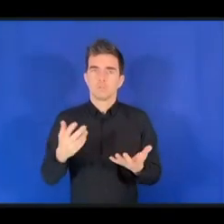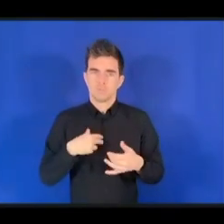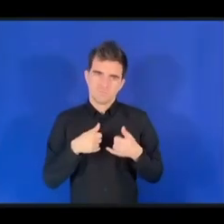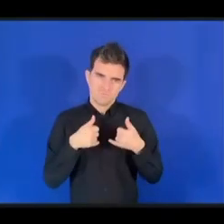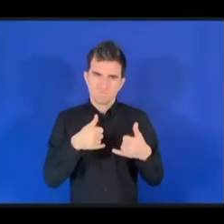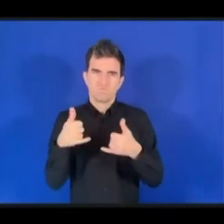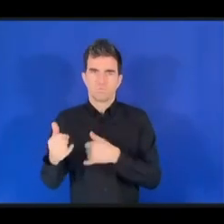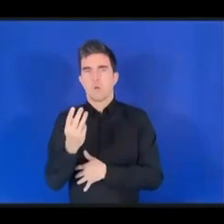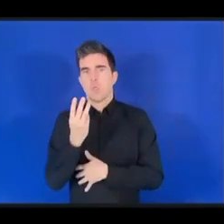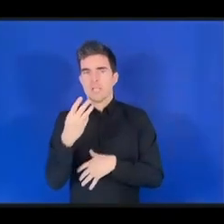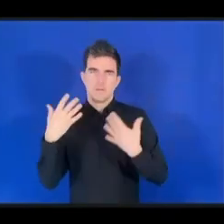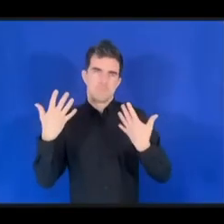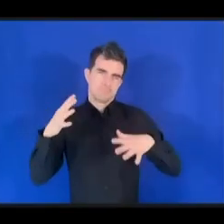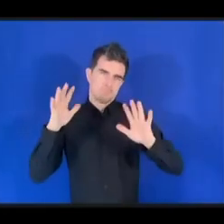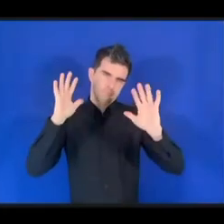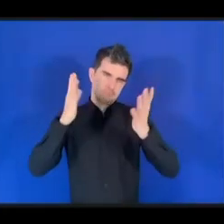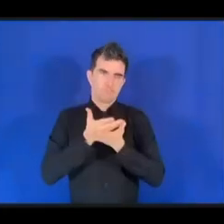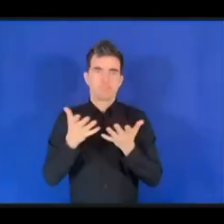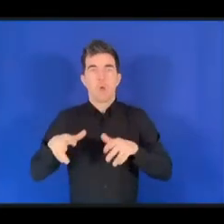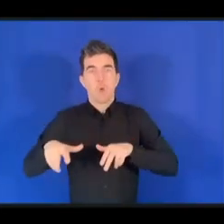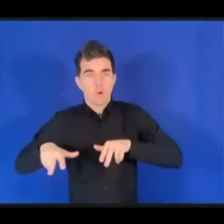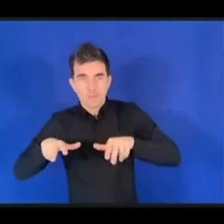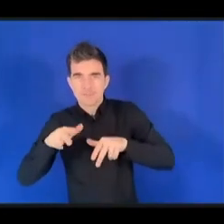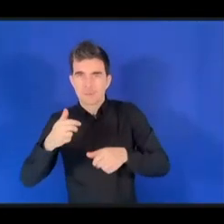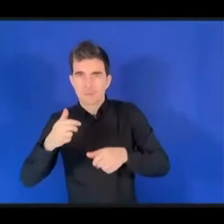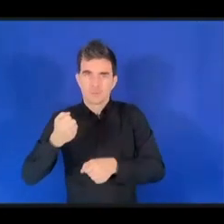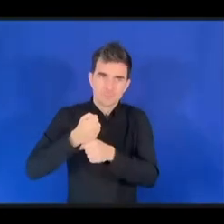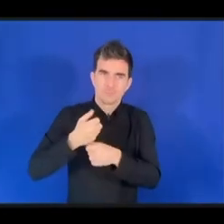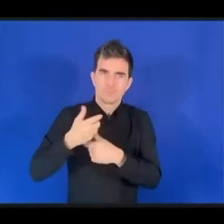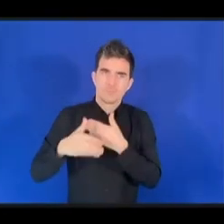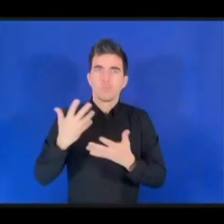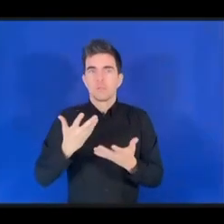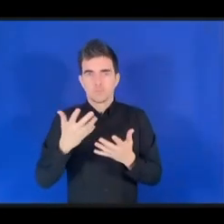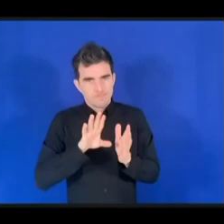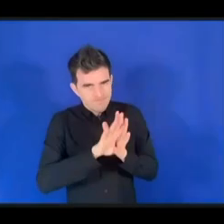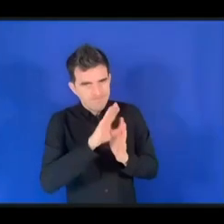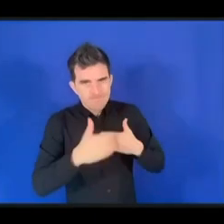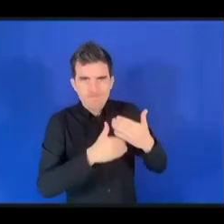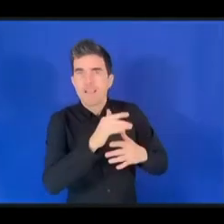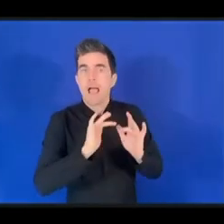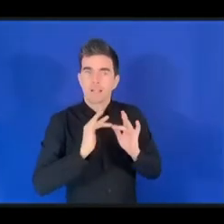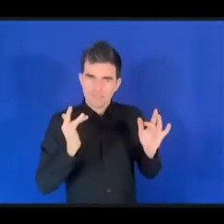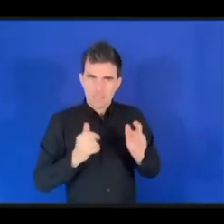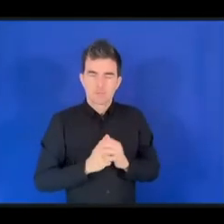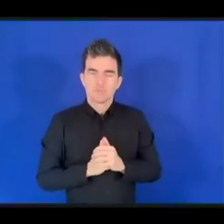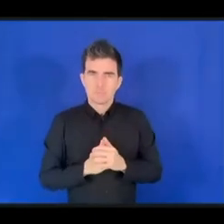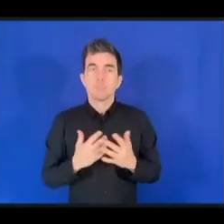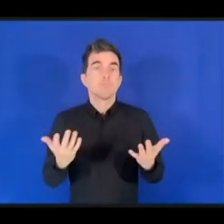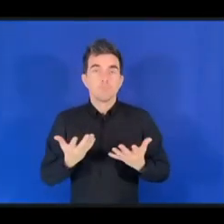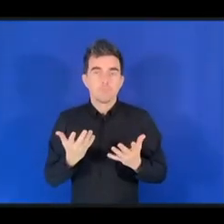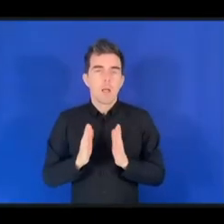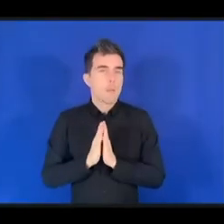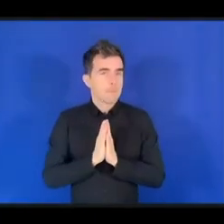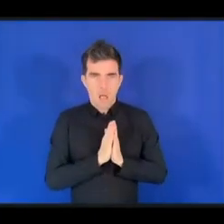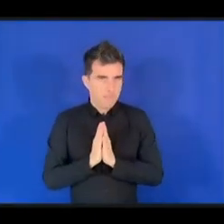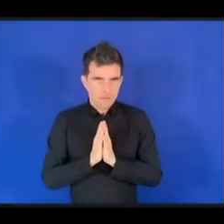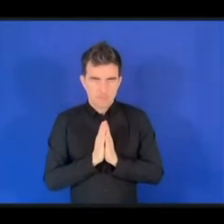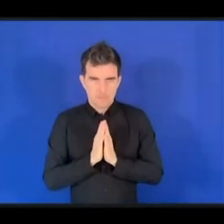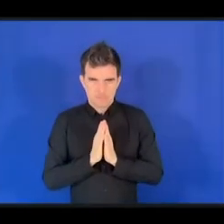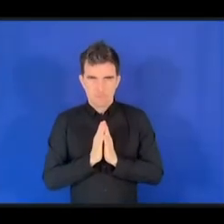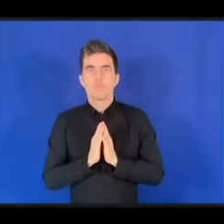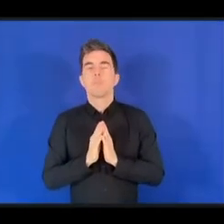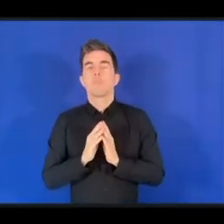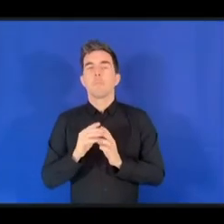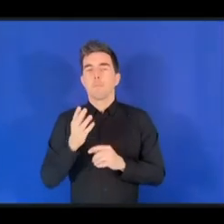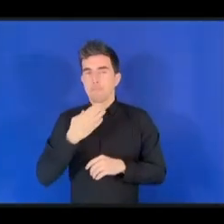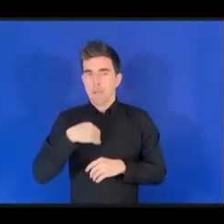ます皆それからパキスタンマレーシアにおいてもま今週igfの方からえ様々な日を転